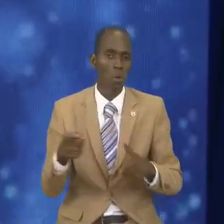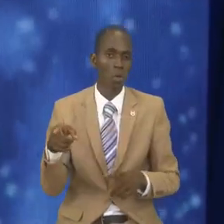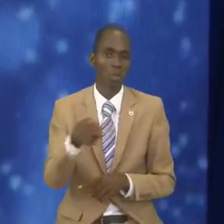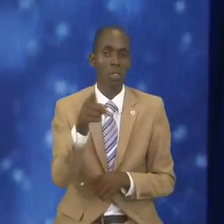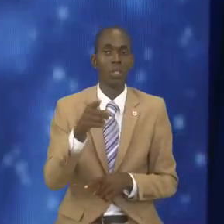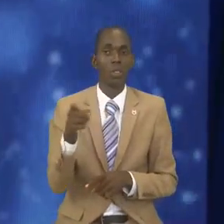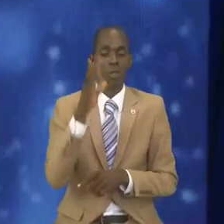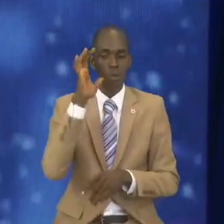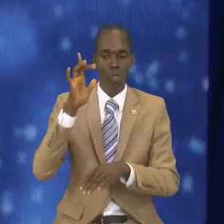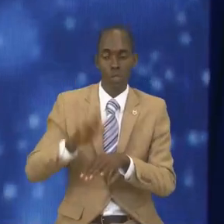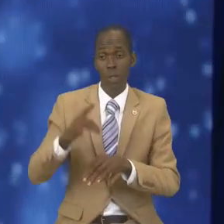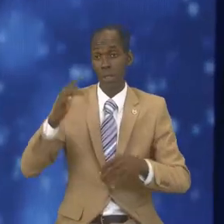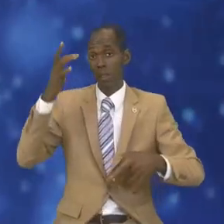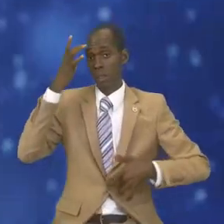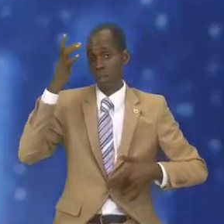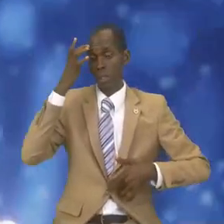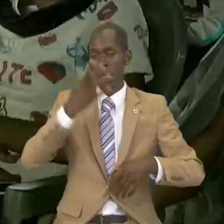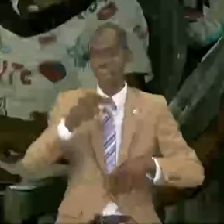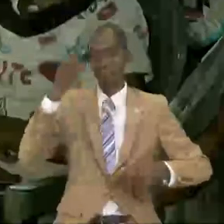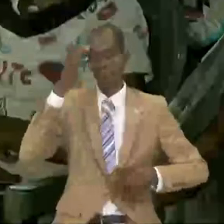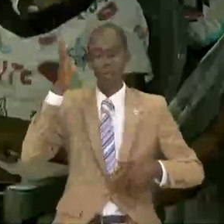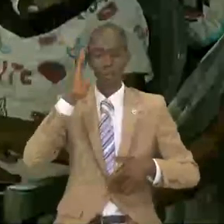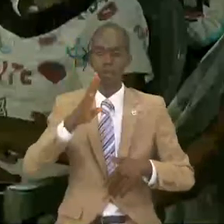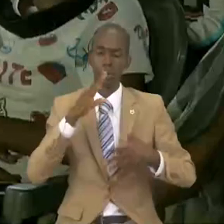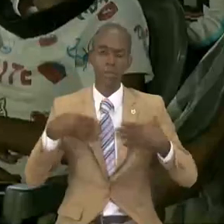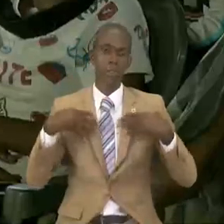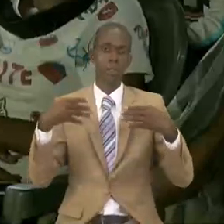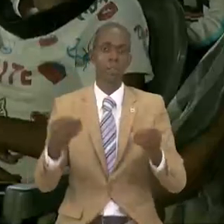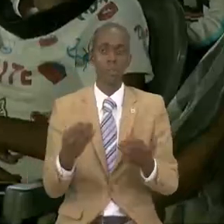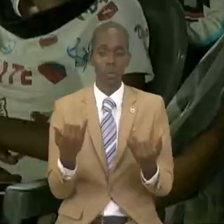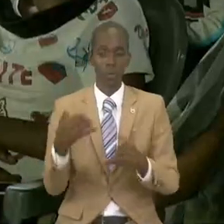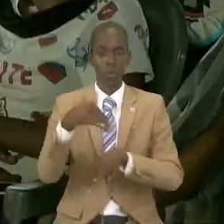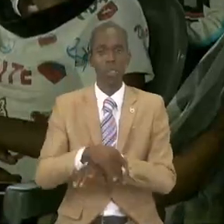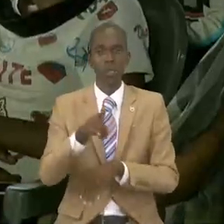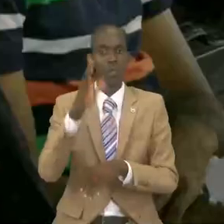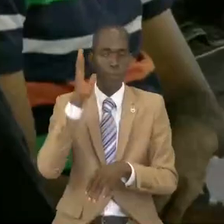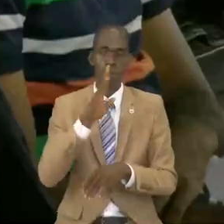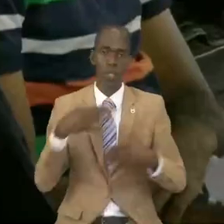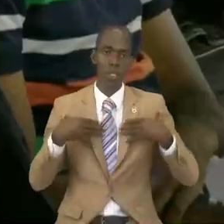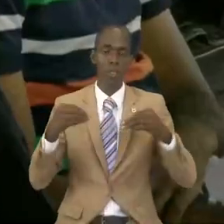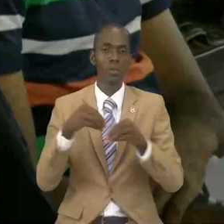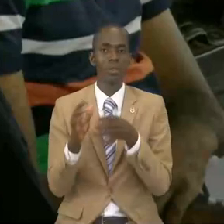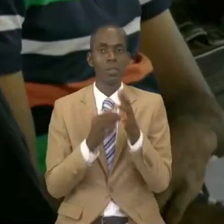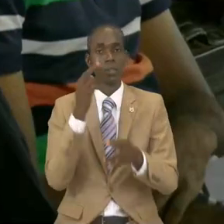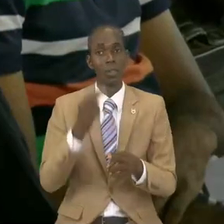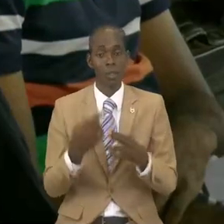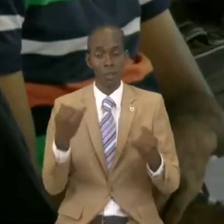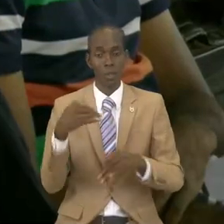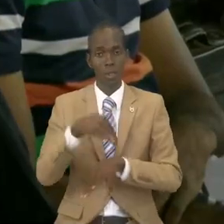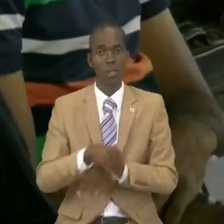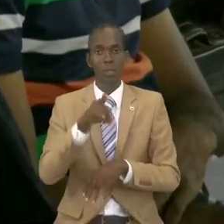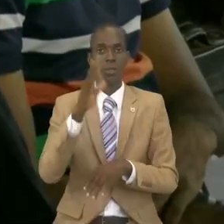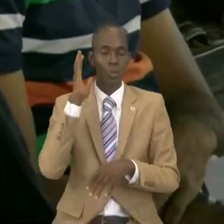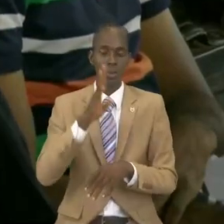imposeront les mains aux malades et les malades seront guéris. Ce soir, tu seras guéri. J'ai dit ce